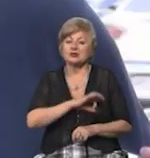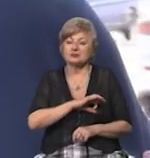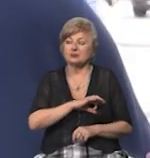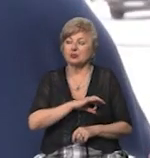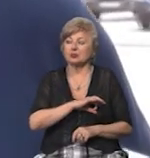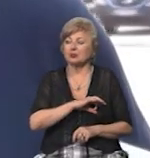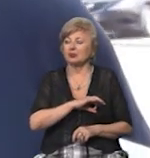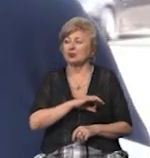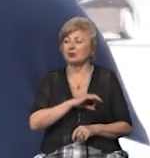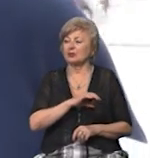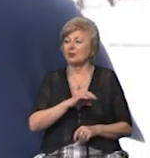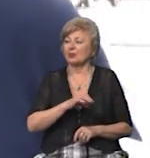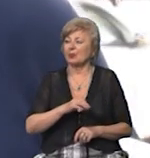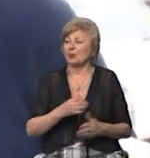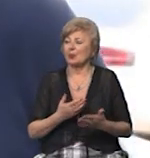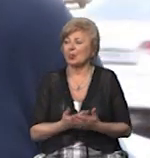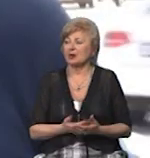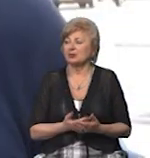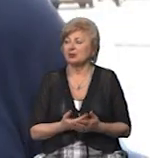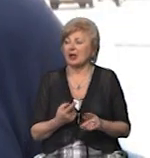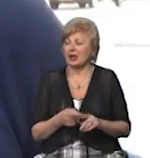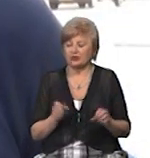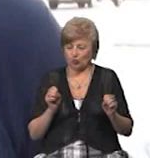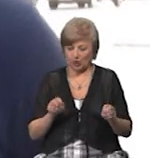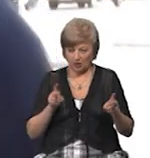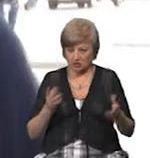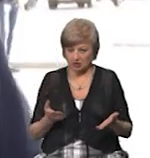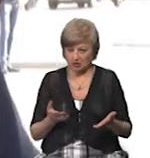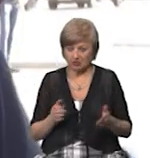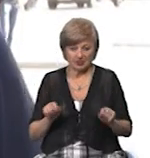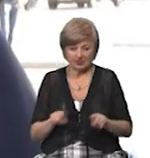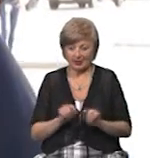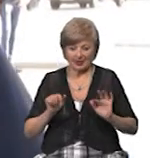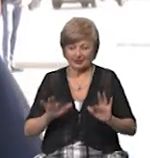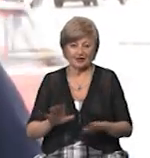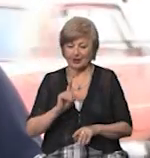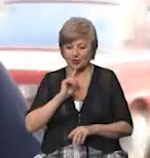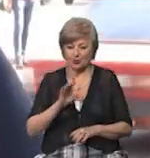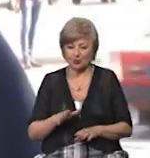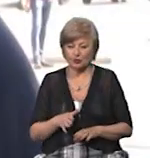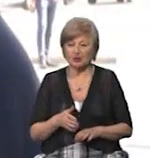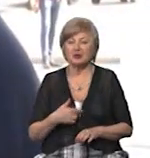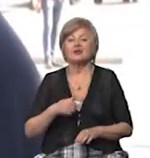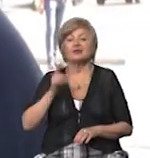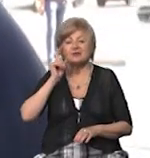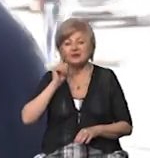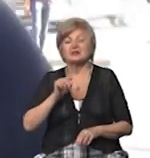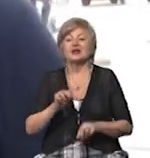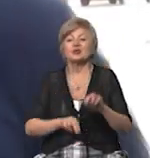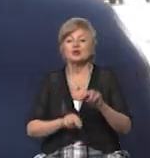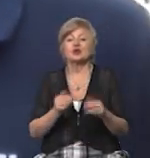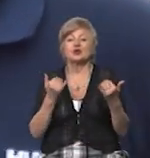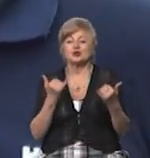ви звати і яка ваша посада? Містер Ікс. Так справа не піде. Ви знаєте, хто підрядник? Підрядник на сьогоднішній